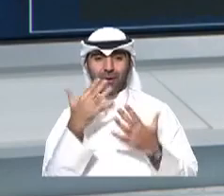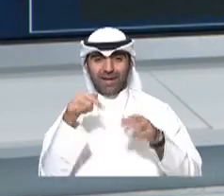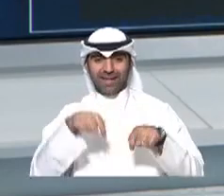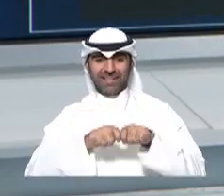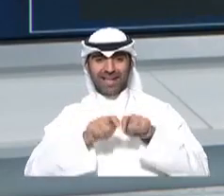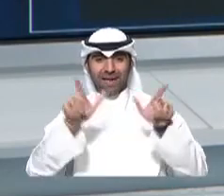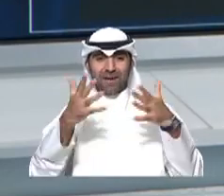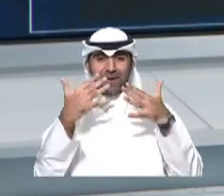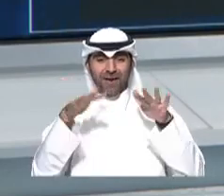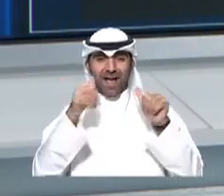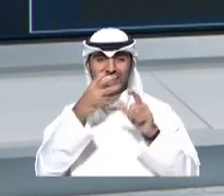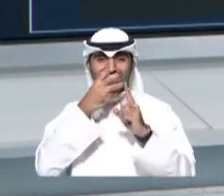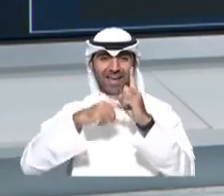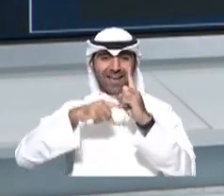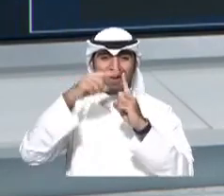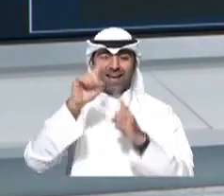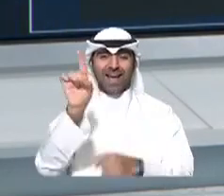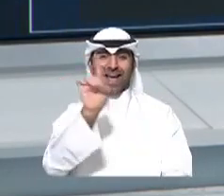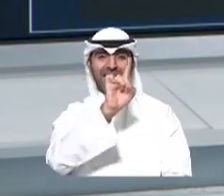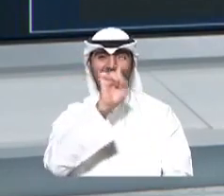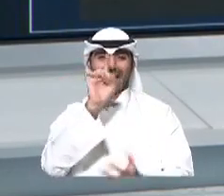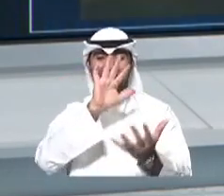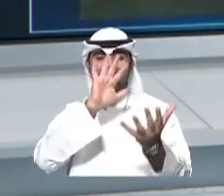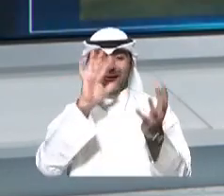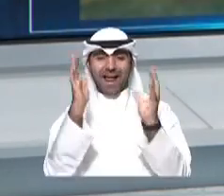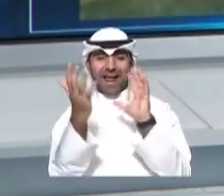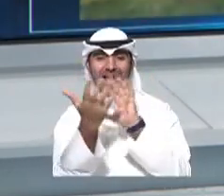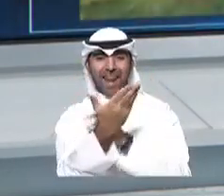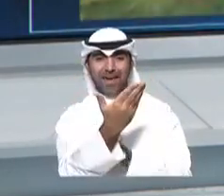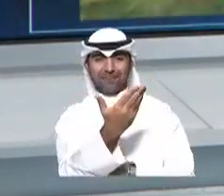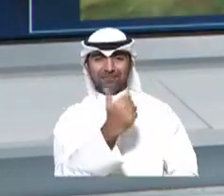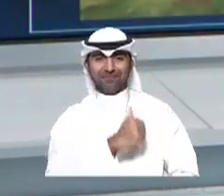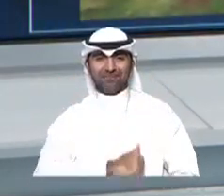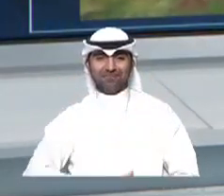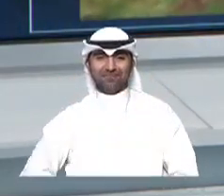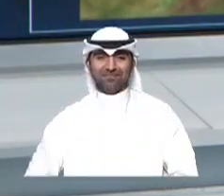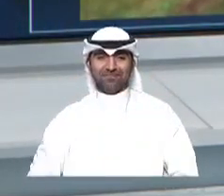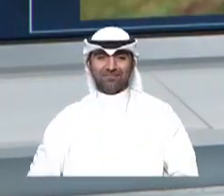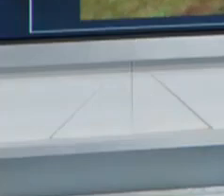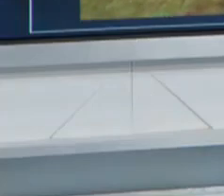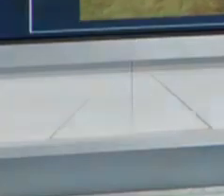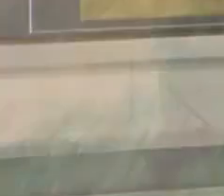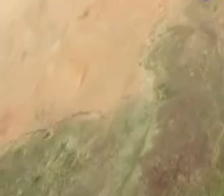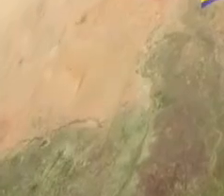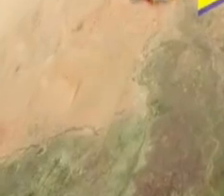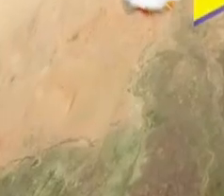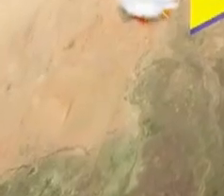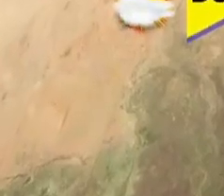حسن المتابعة، والآن أخذكم في جولة مع درجات الحرارة في بعض العواصم العربية والعالمية.